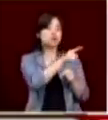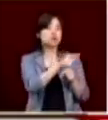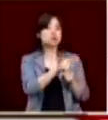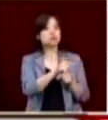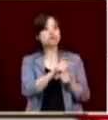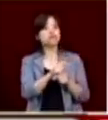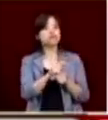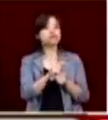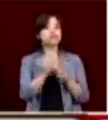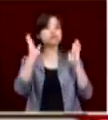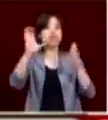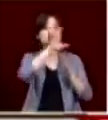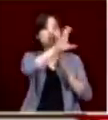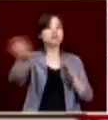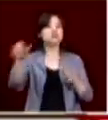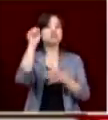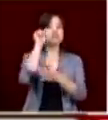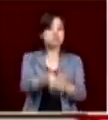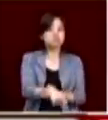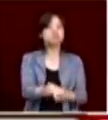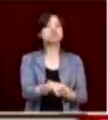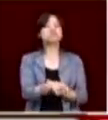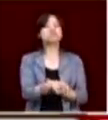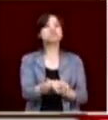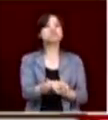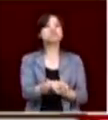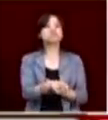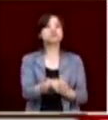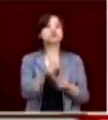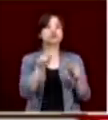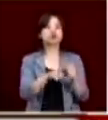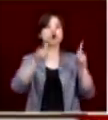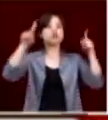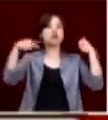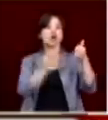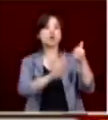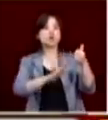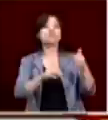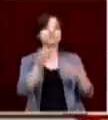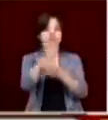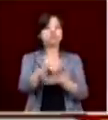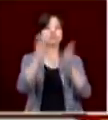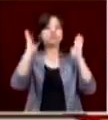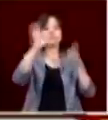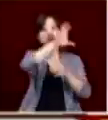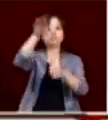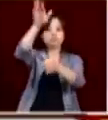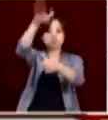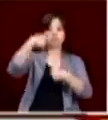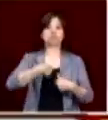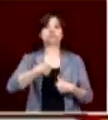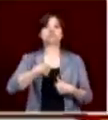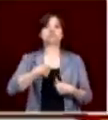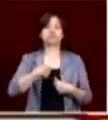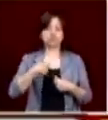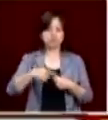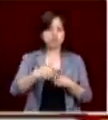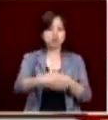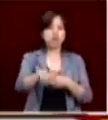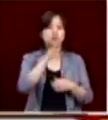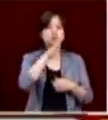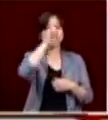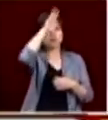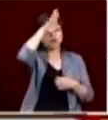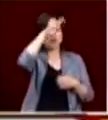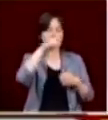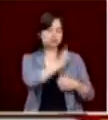5月正式通过中央这边委员会总执委正式征调。这个过程是党经